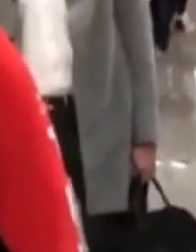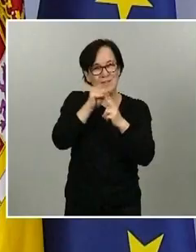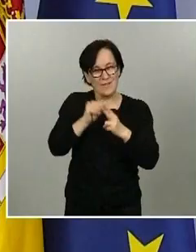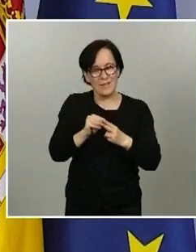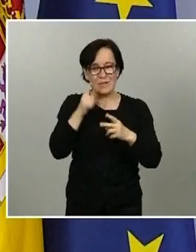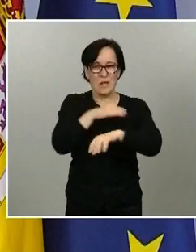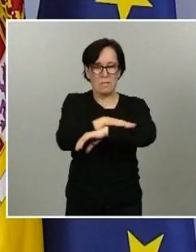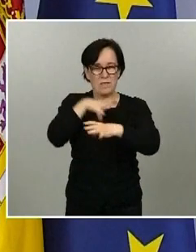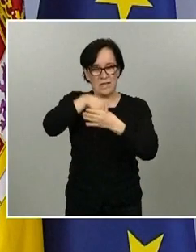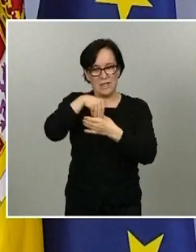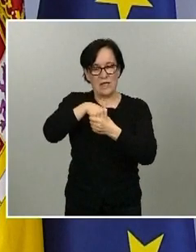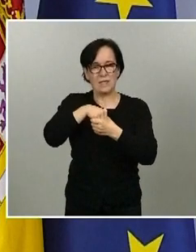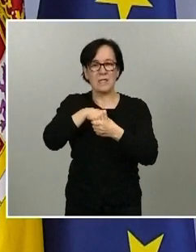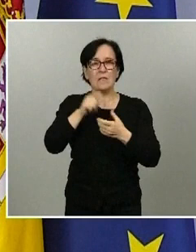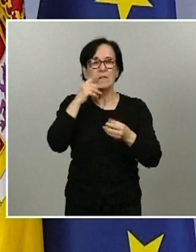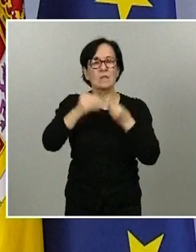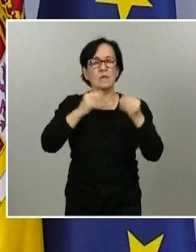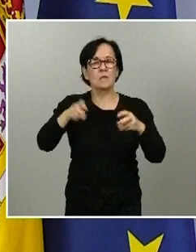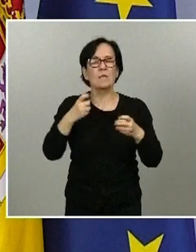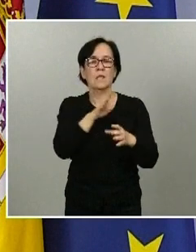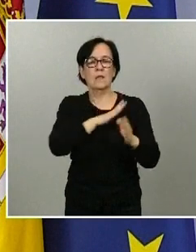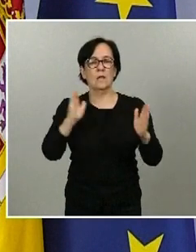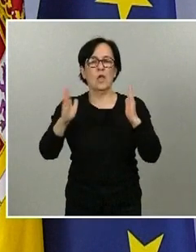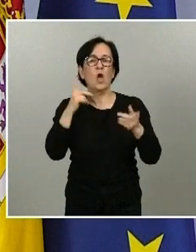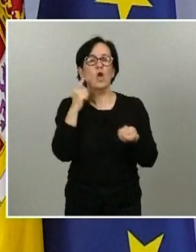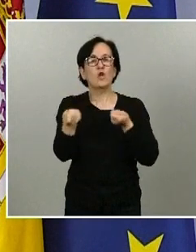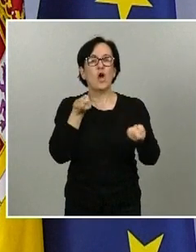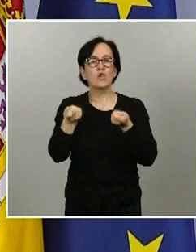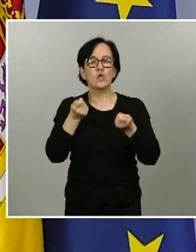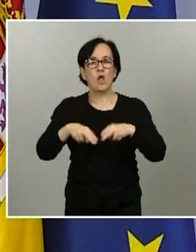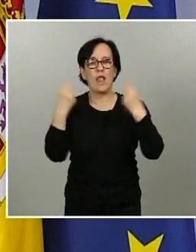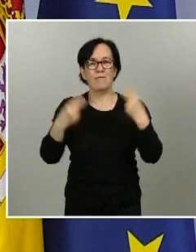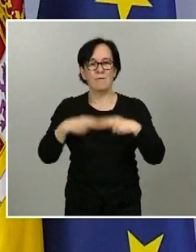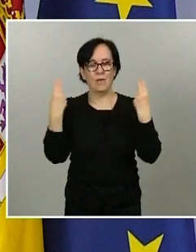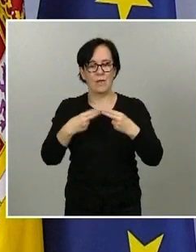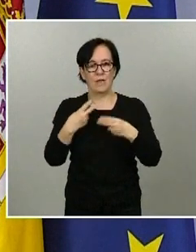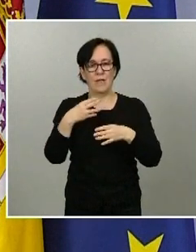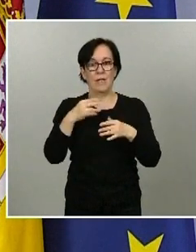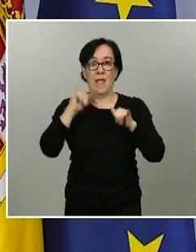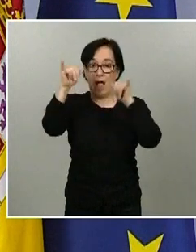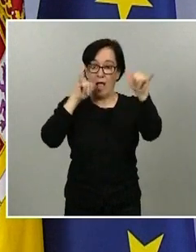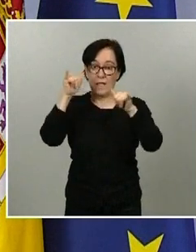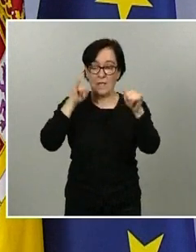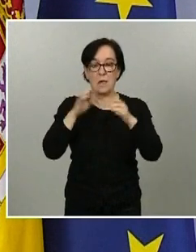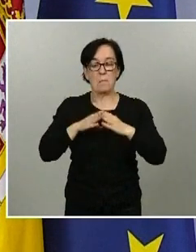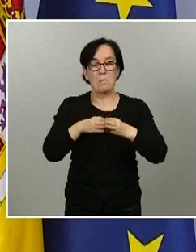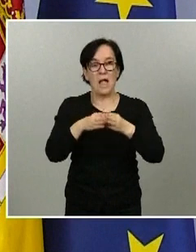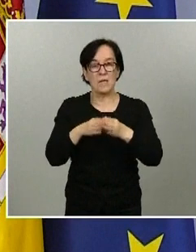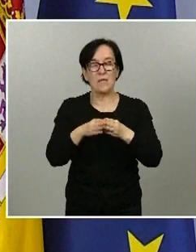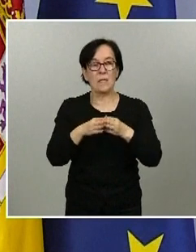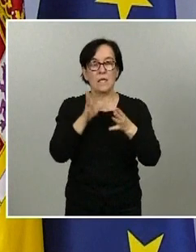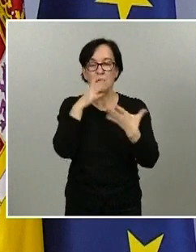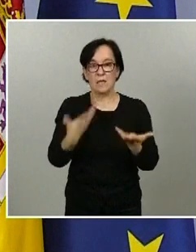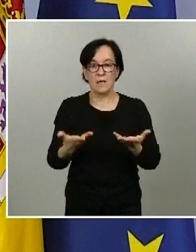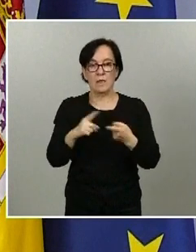prestabiliti in temporalmente contro lese e nella fronteras interiore serie i controlli alle frontiere interne aeree e marittime sono